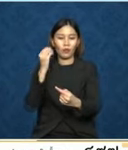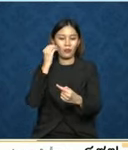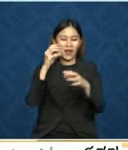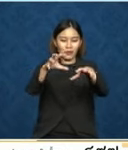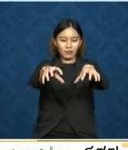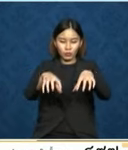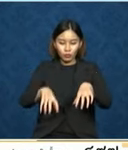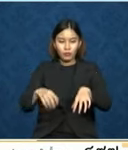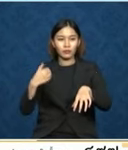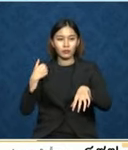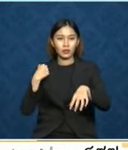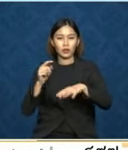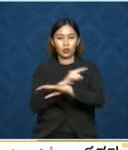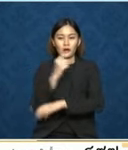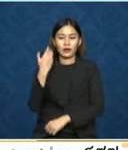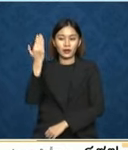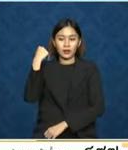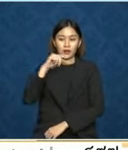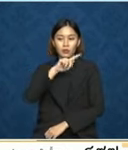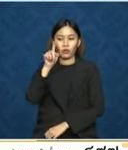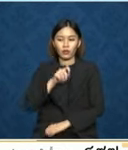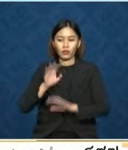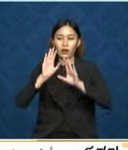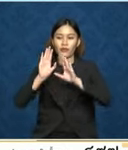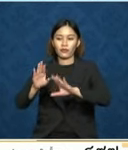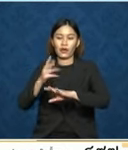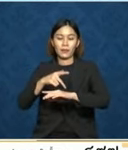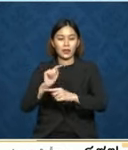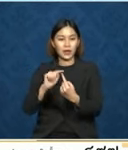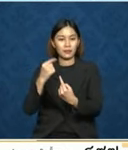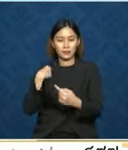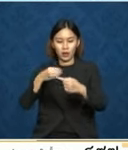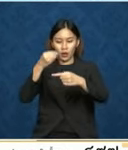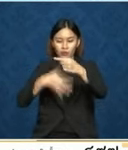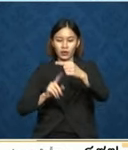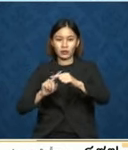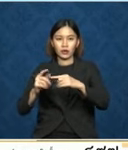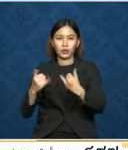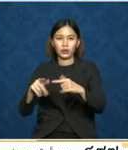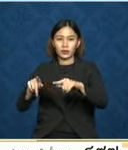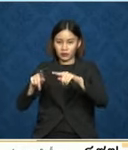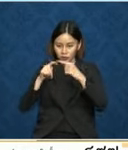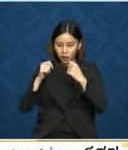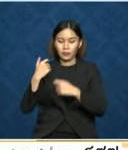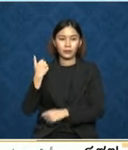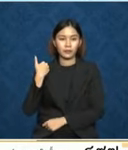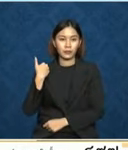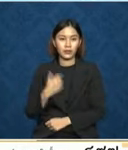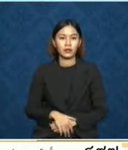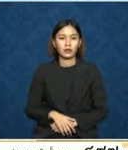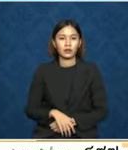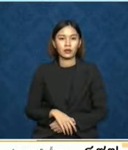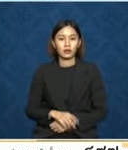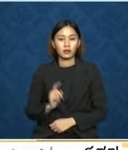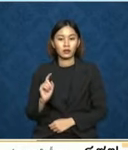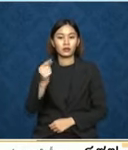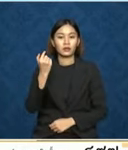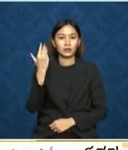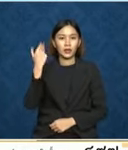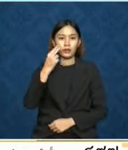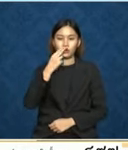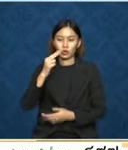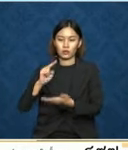แน่นวันนั้นได้ฝากคำถามผ่านท่านประธานไปหลายข้อวันนี้ได้รับคำตอบกลับมาครับโดยล่าสุดผมได้